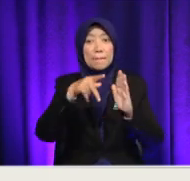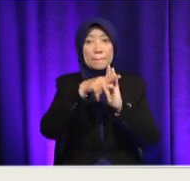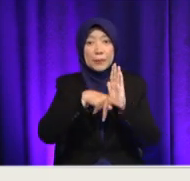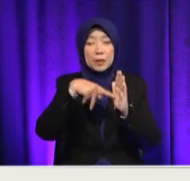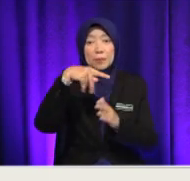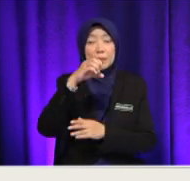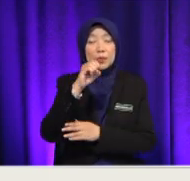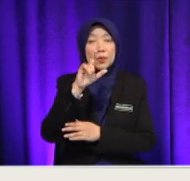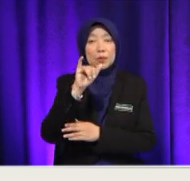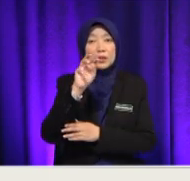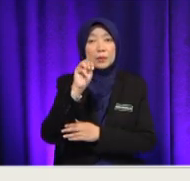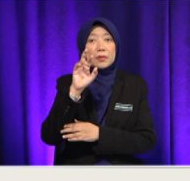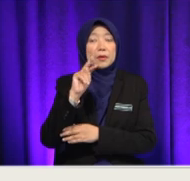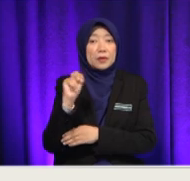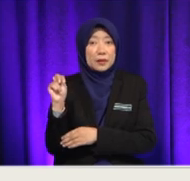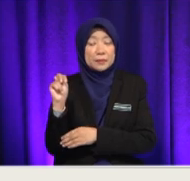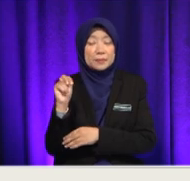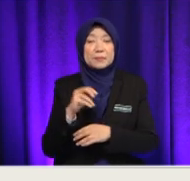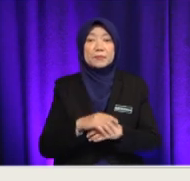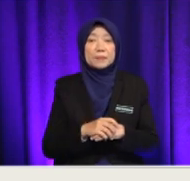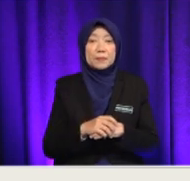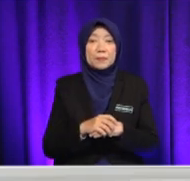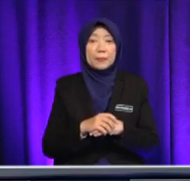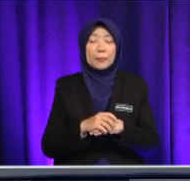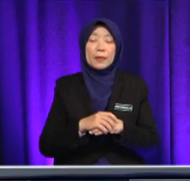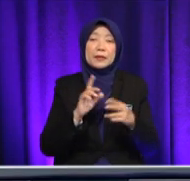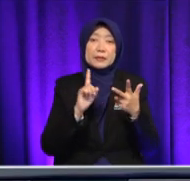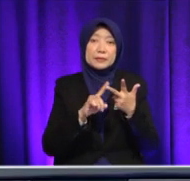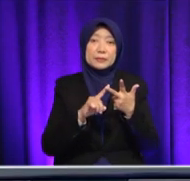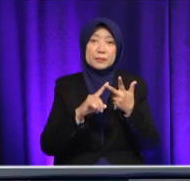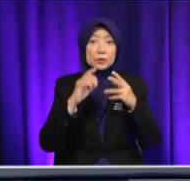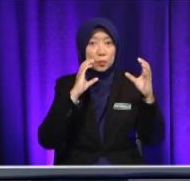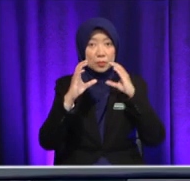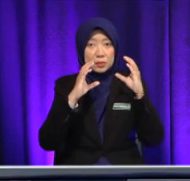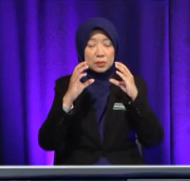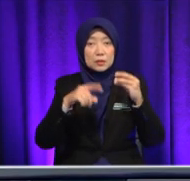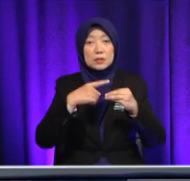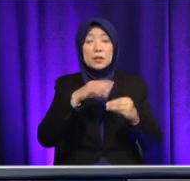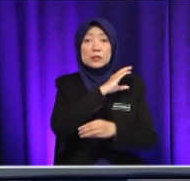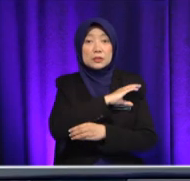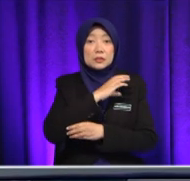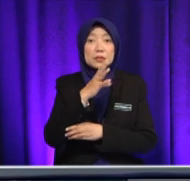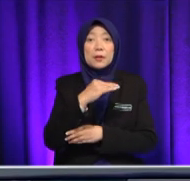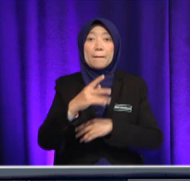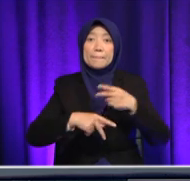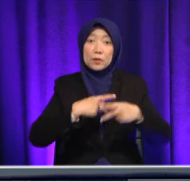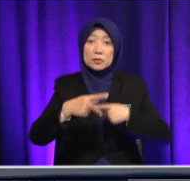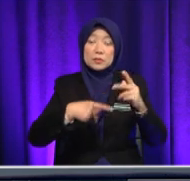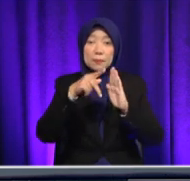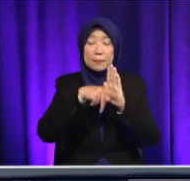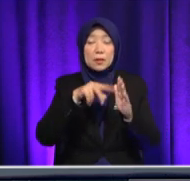penambahan. Ya. Okey. Yang ketiga, berkomunikasi mengenai ciri dan proses pemvulkanan